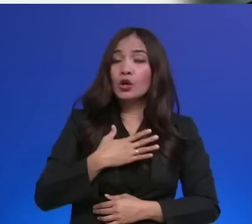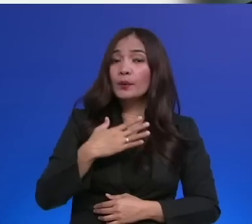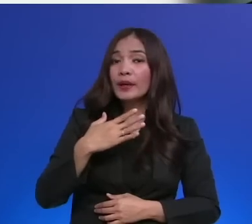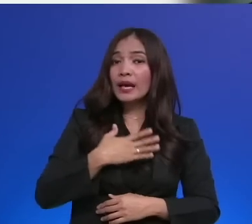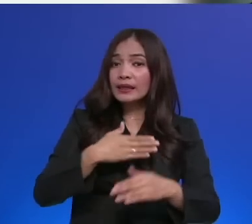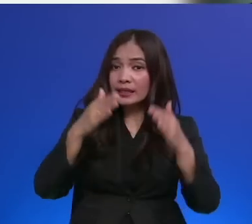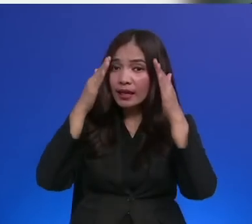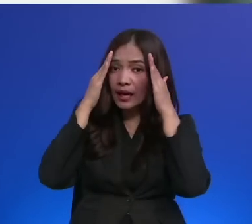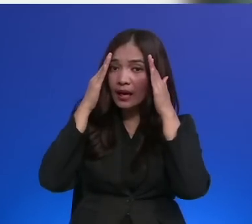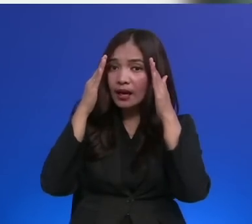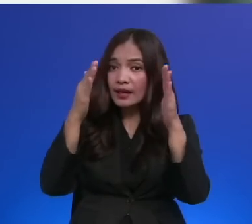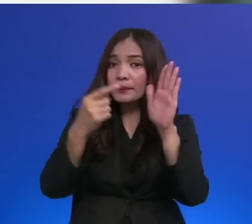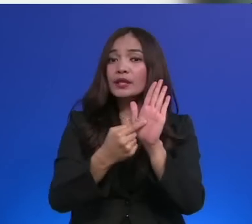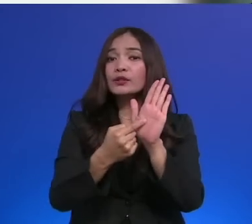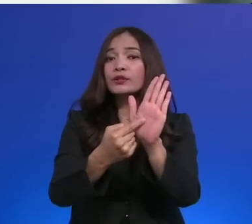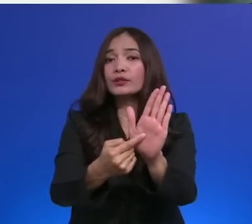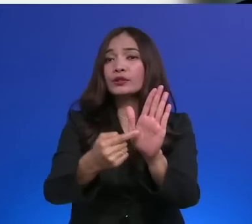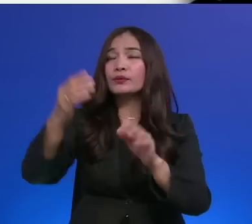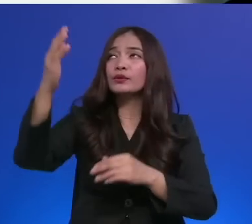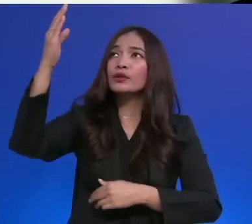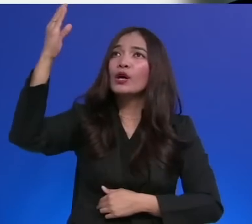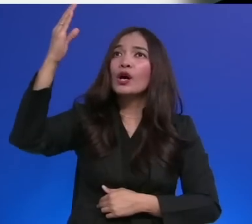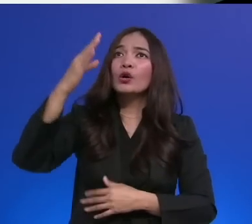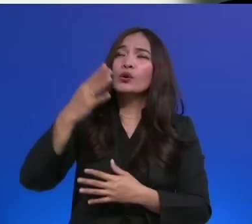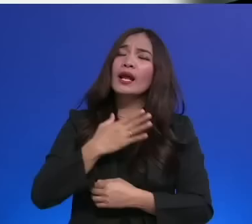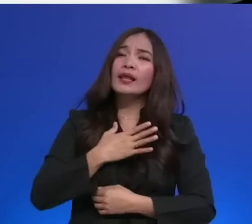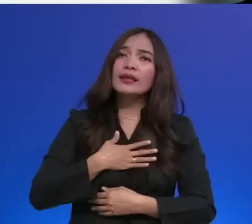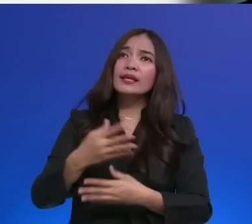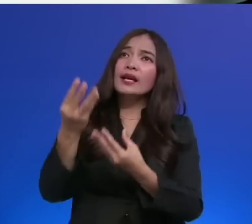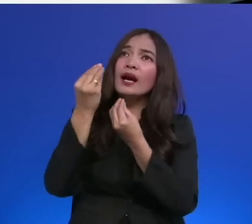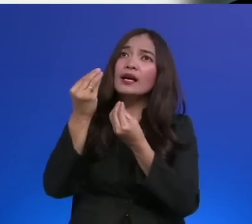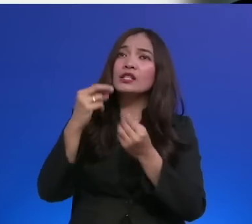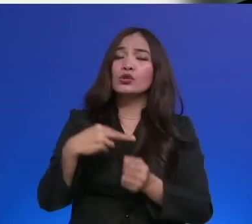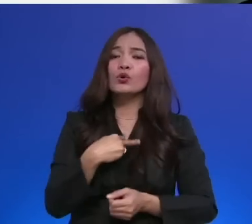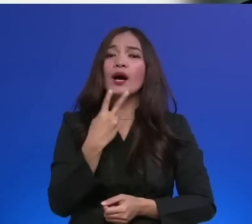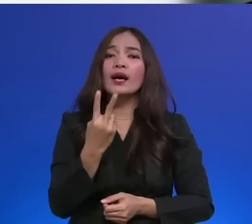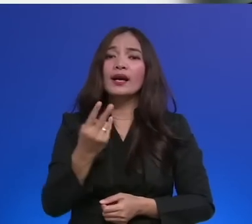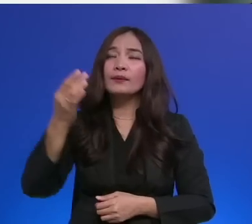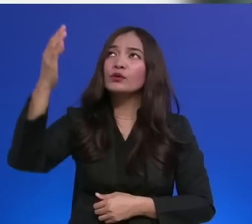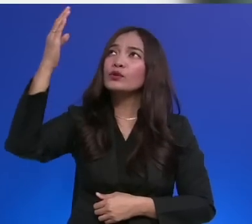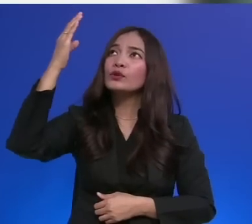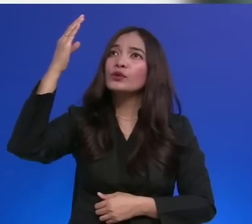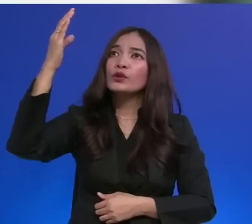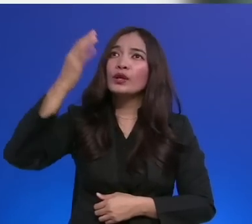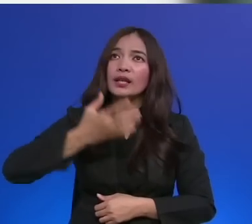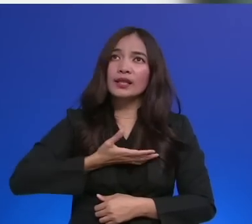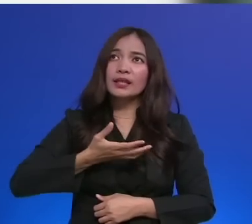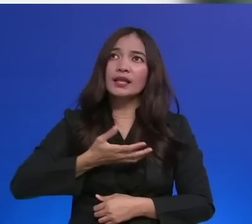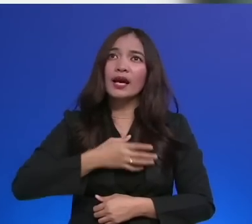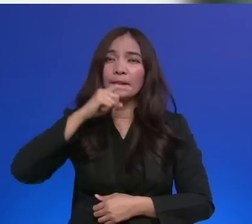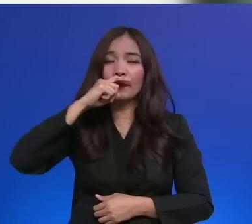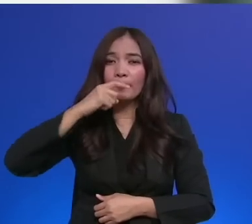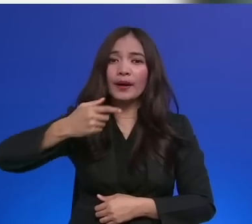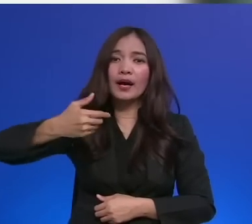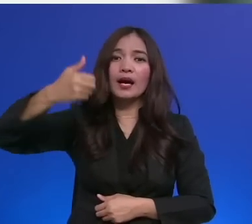Ku perhatikan petunjukmu, ku nantikan suaramu,